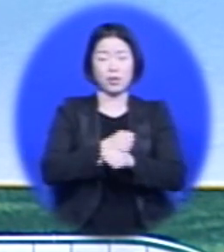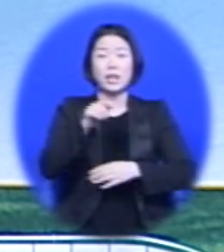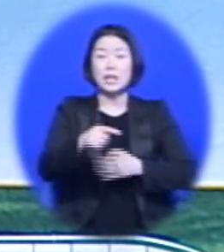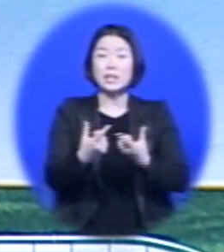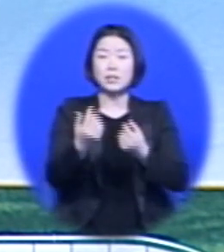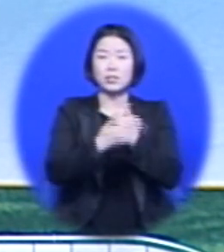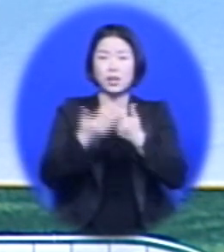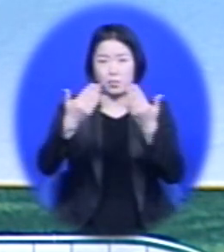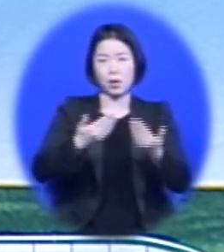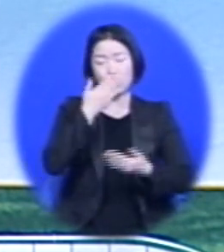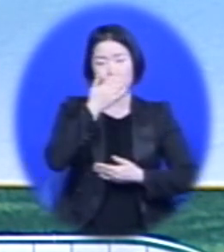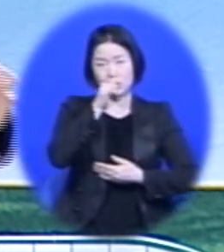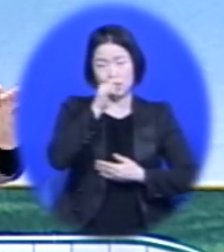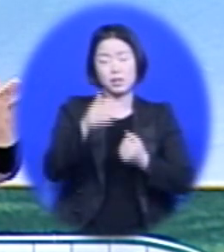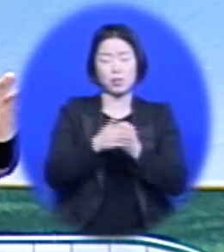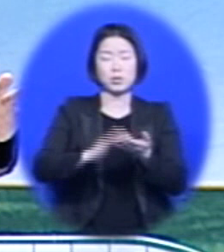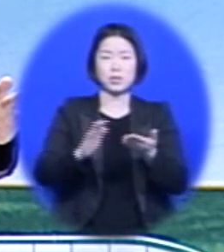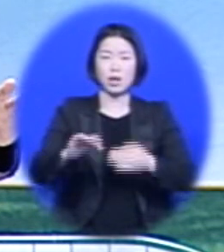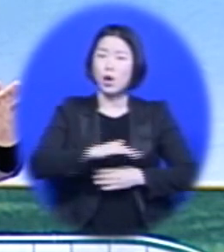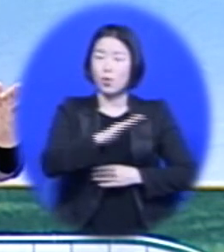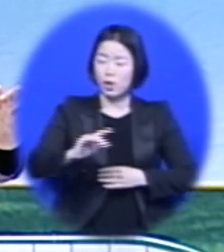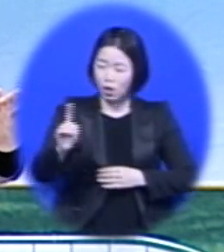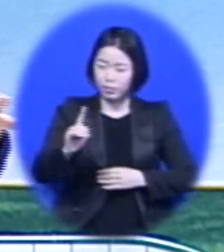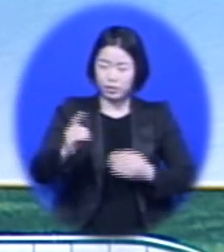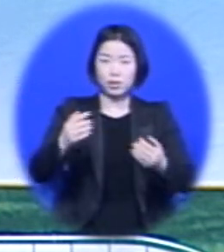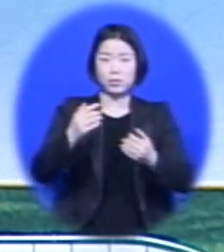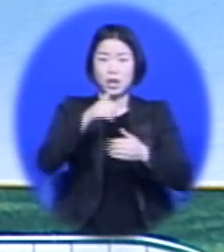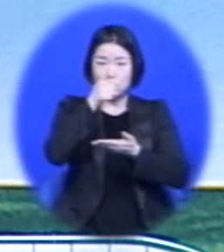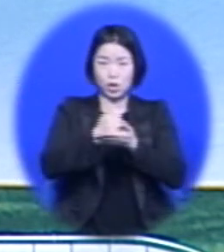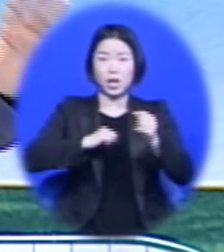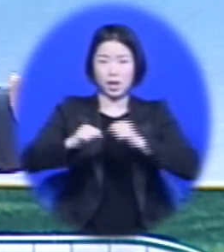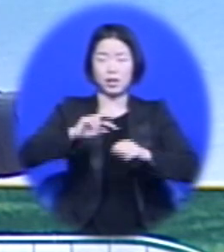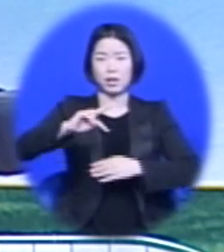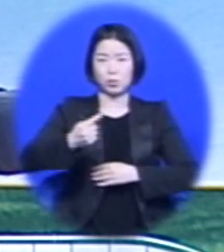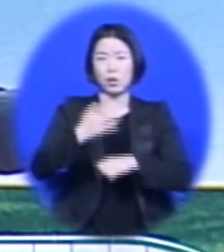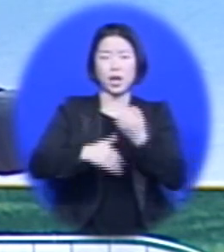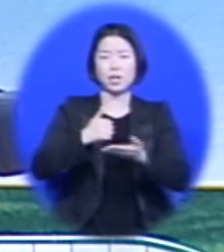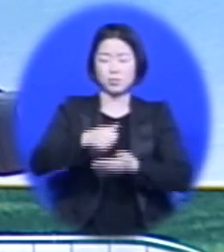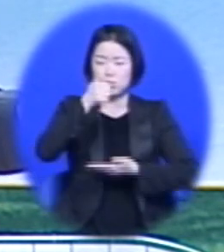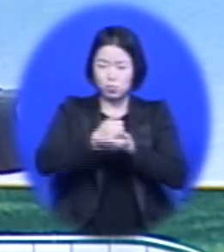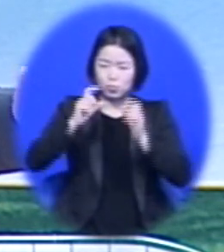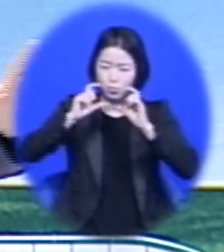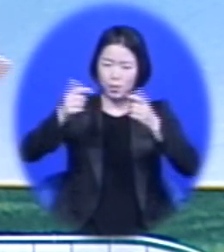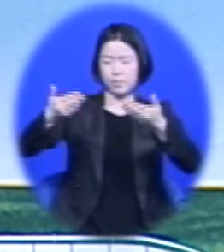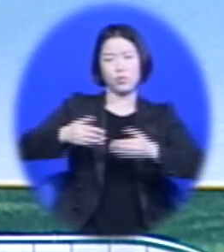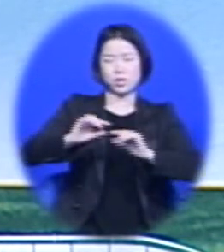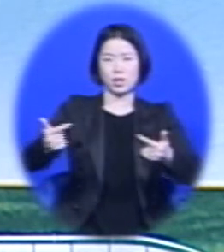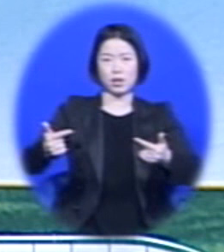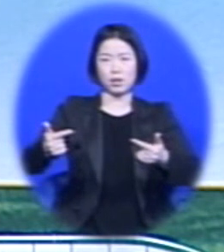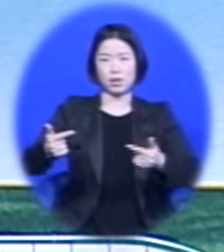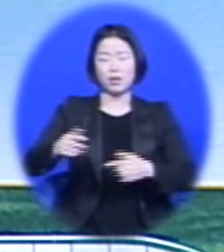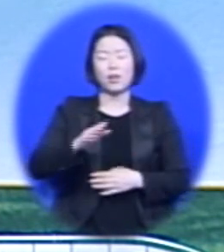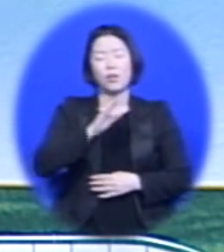있으니까 우리가 어떤 죄를 지어도 하나님은 우리를 정죄하지 않으십니다. 정말